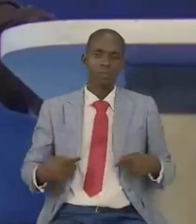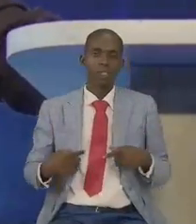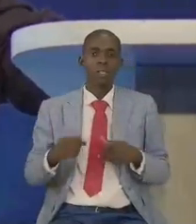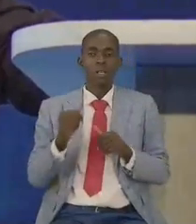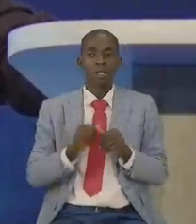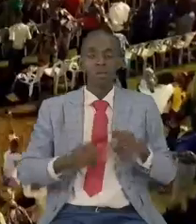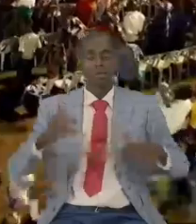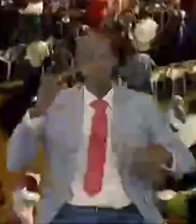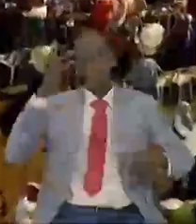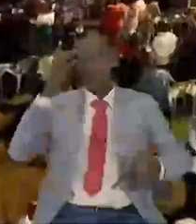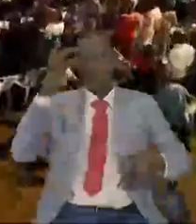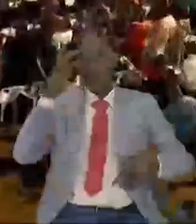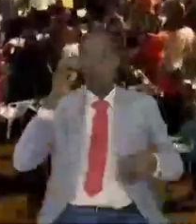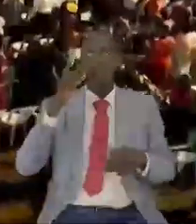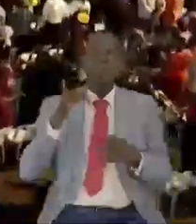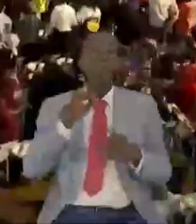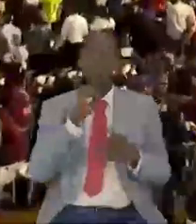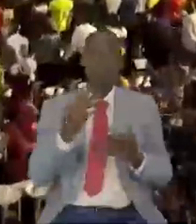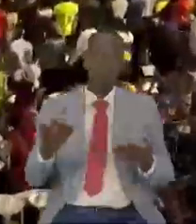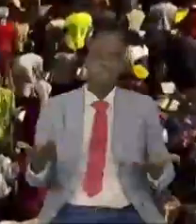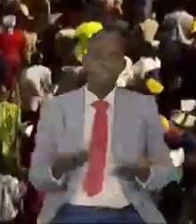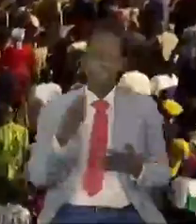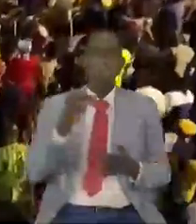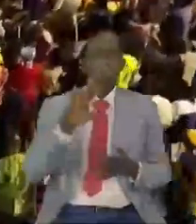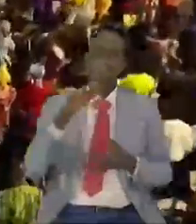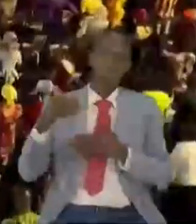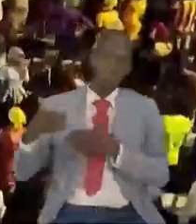tout est à côté de vous.